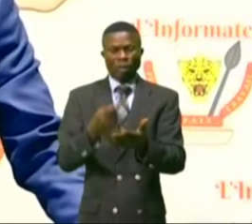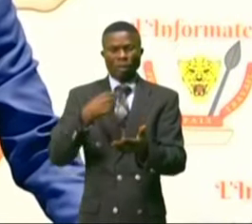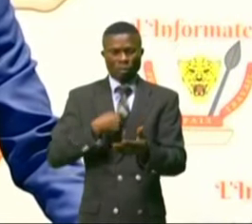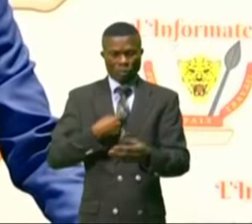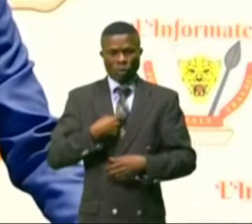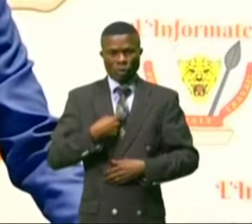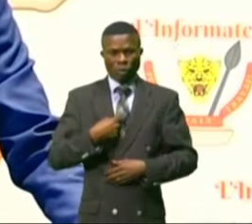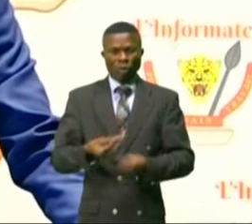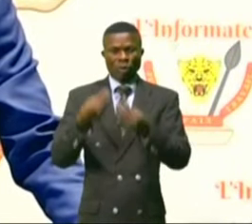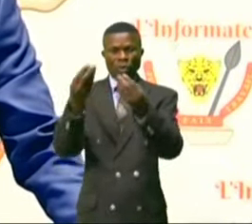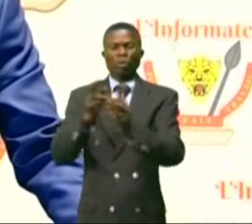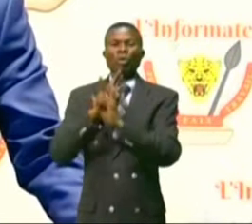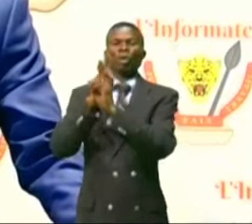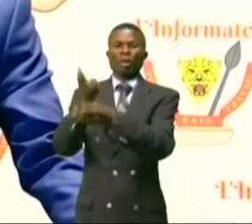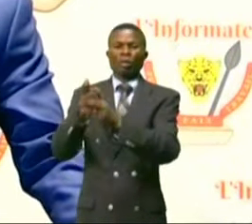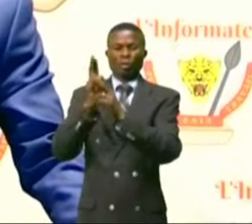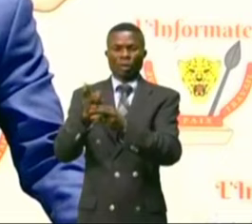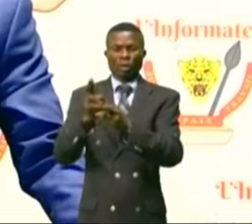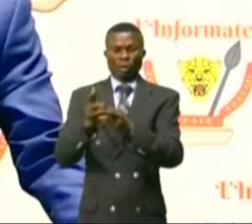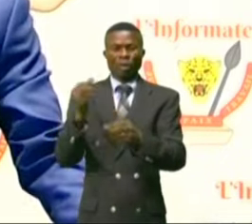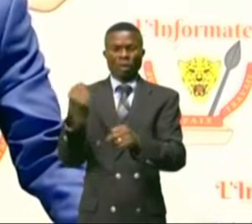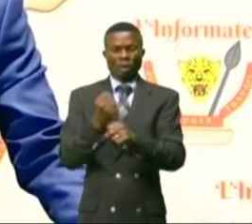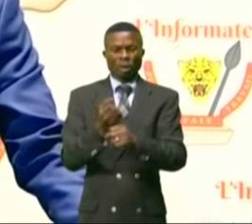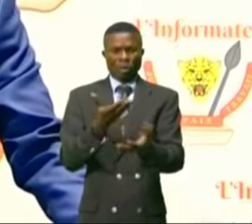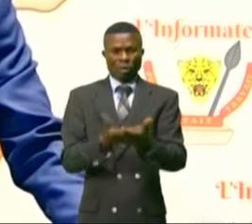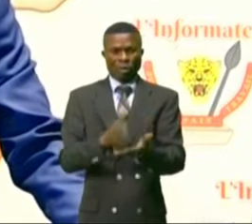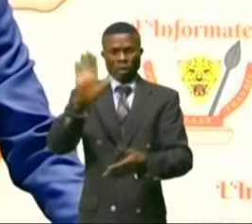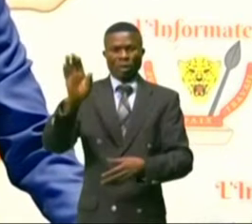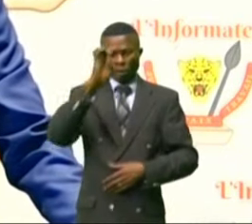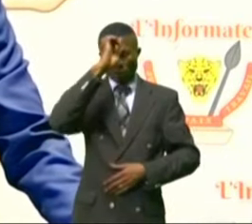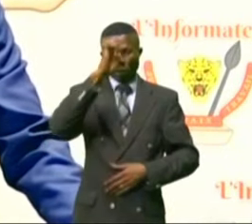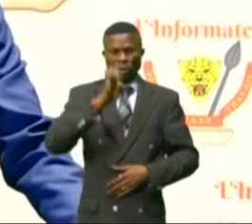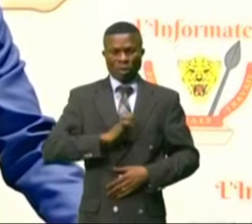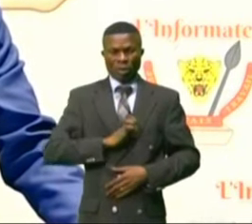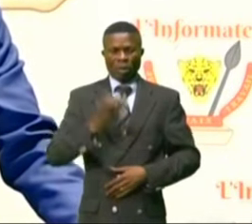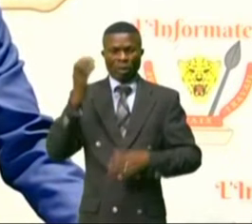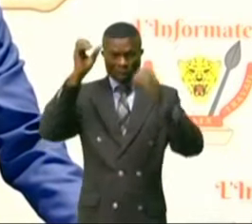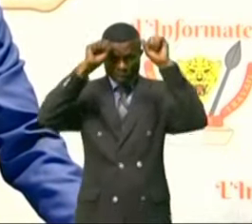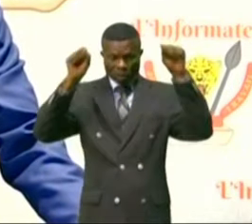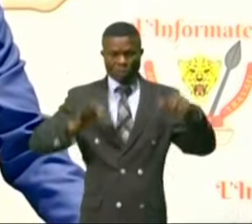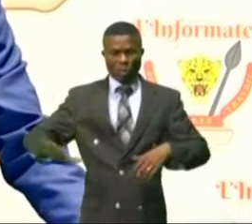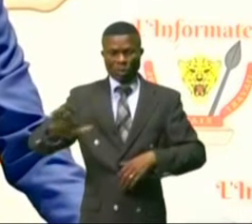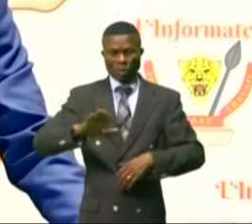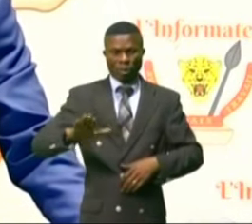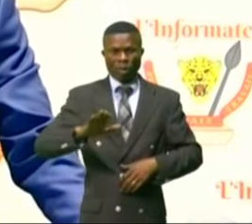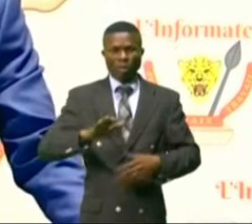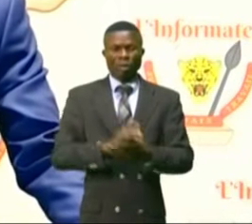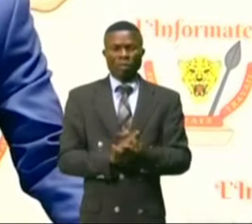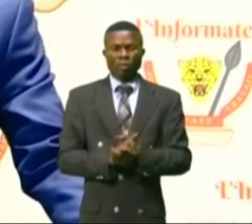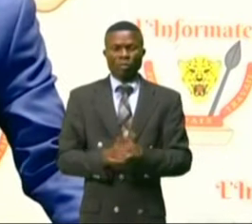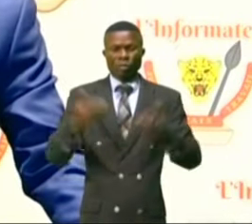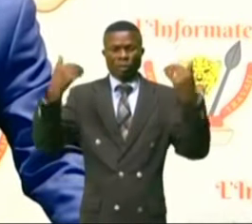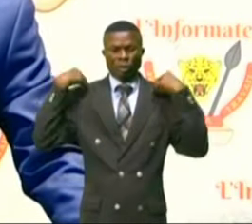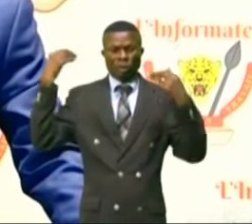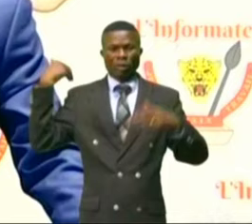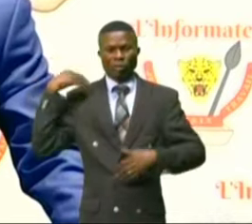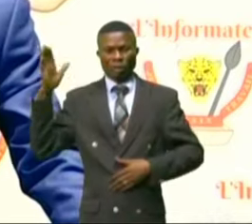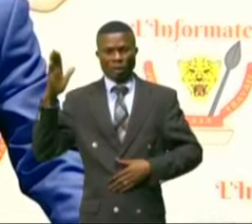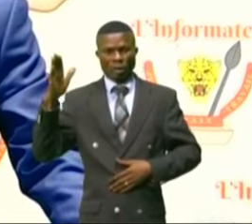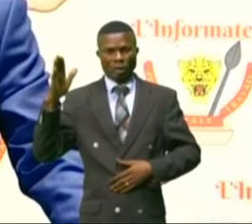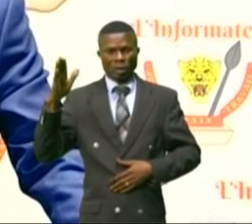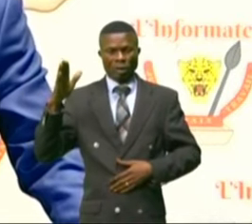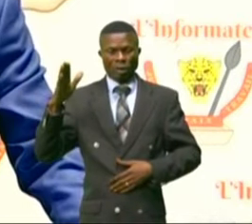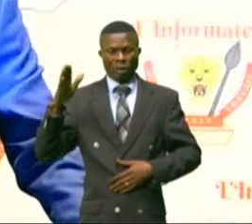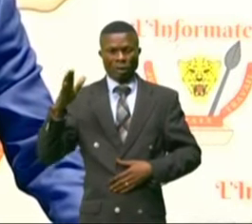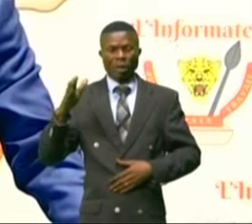ferai rapport de cette mission à son Excellence, Monsieur le Président de la République, chef de l'État,